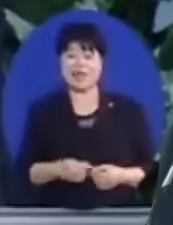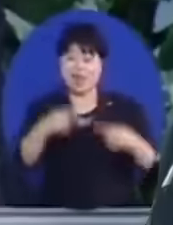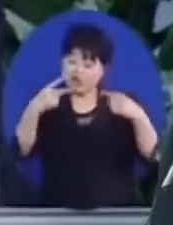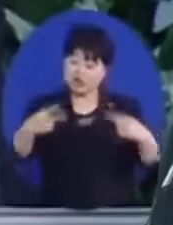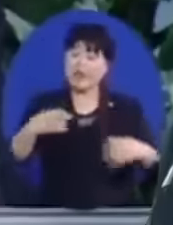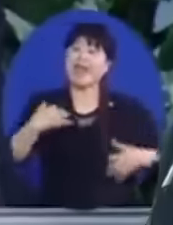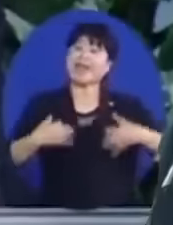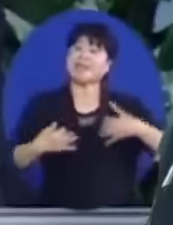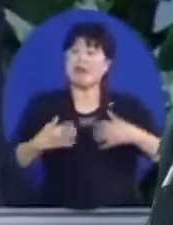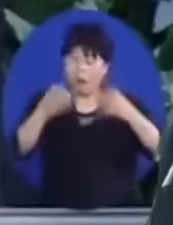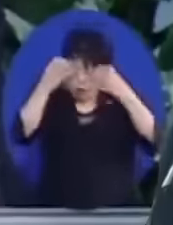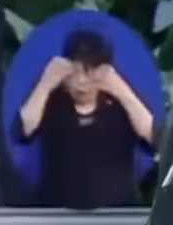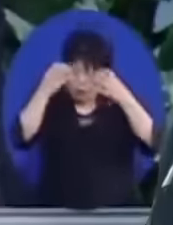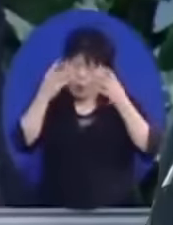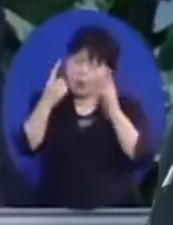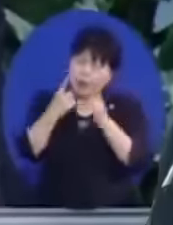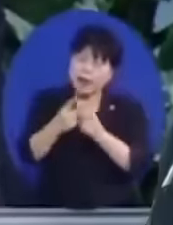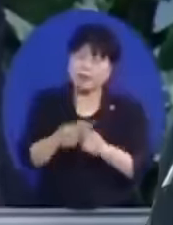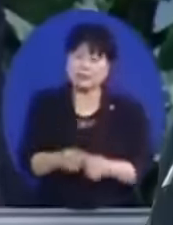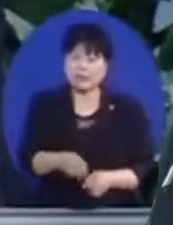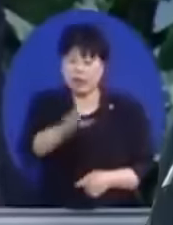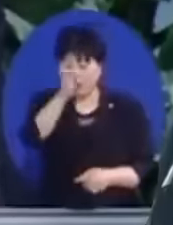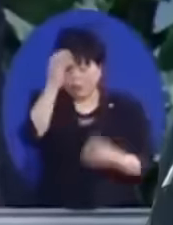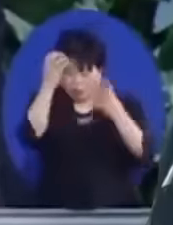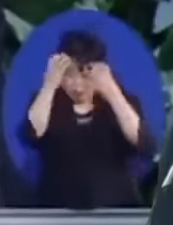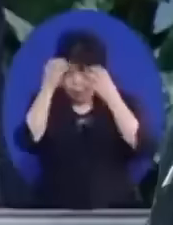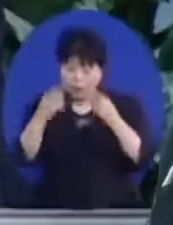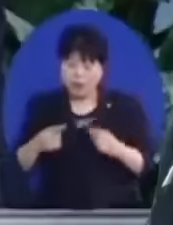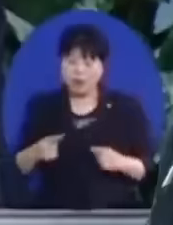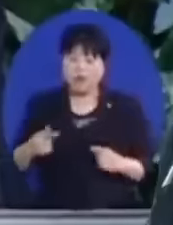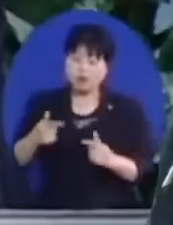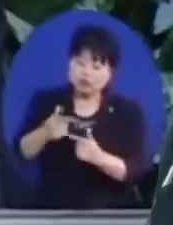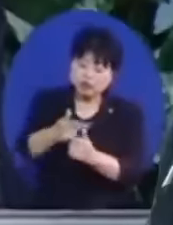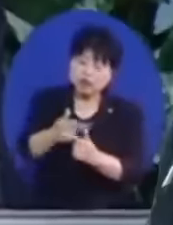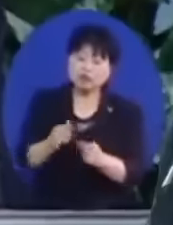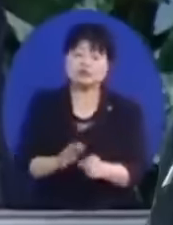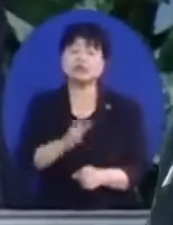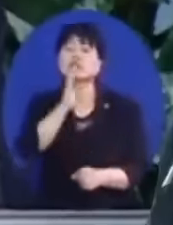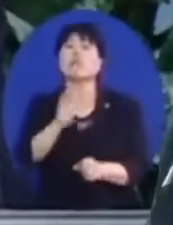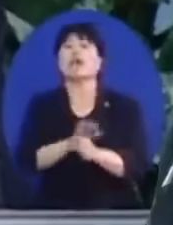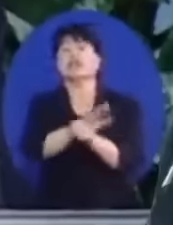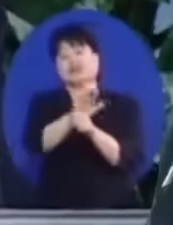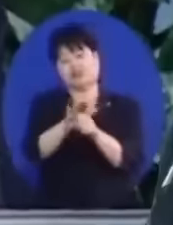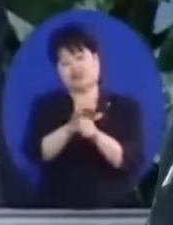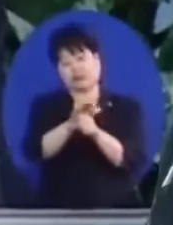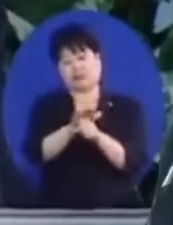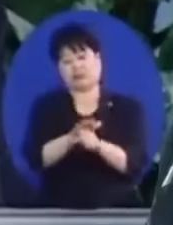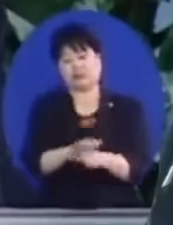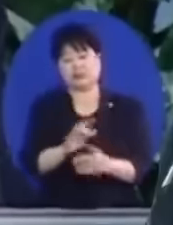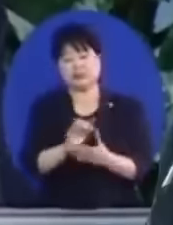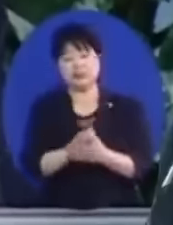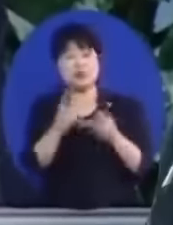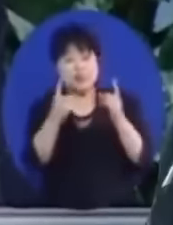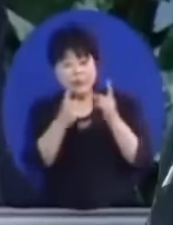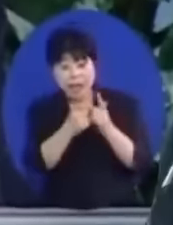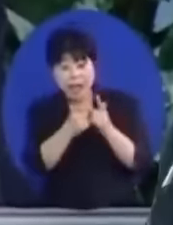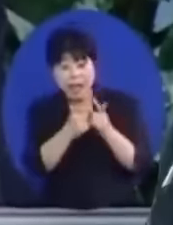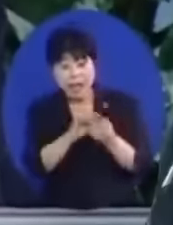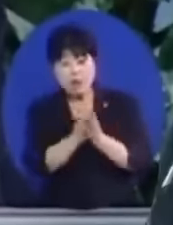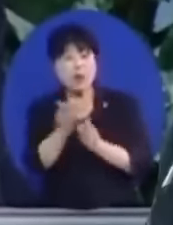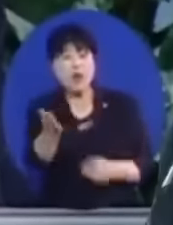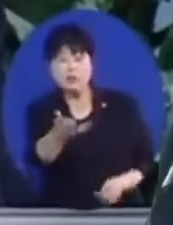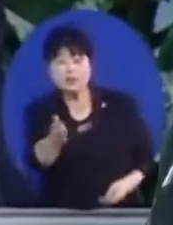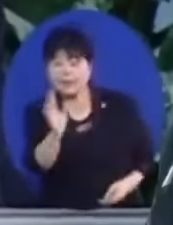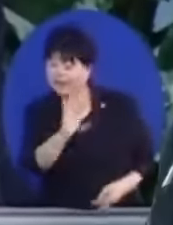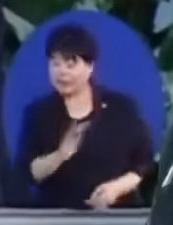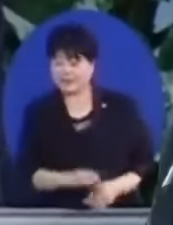되고 고통스러울 때 만나면 고통이 반으로 감해지는 사람이 진정한 친구라는 것입니다. 친구를 만나도 아무 변화가 없으면